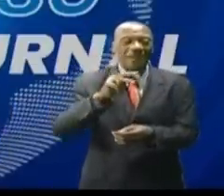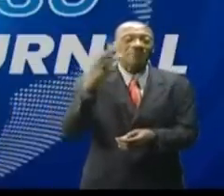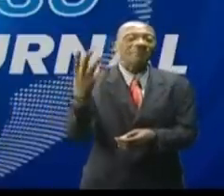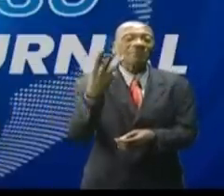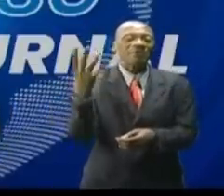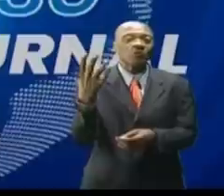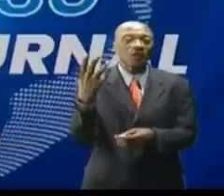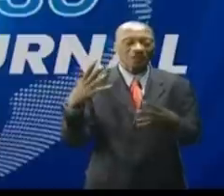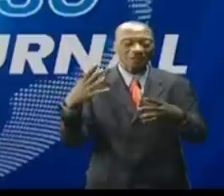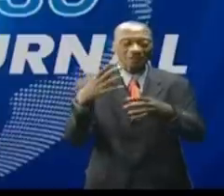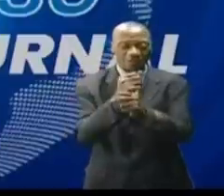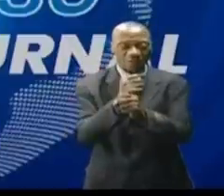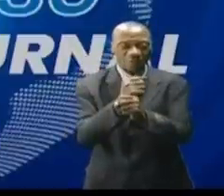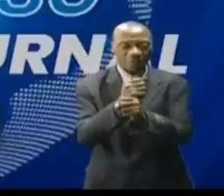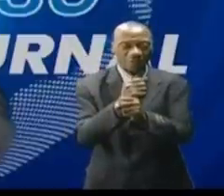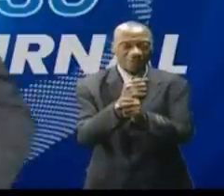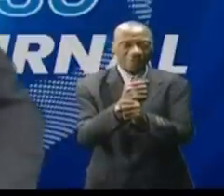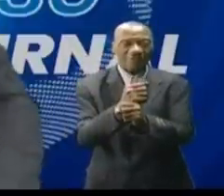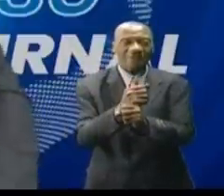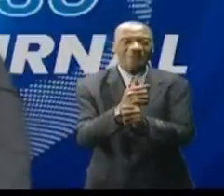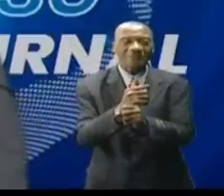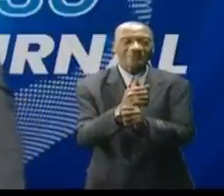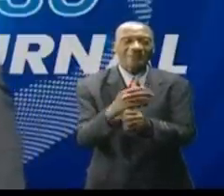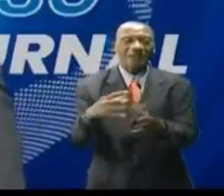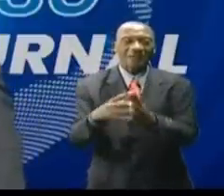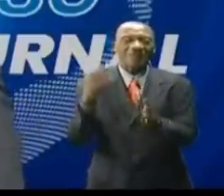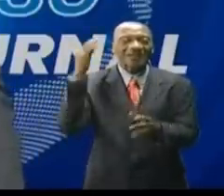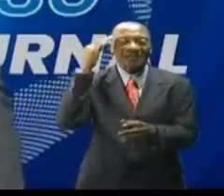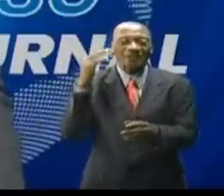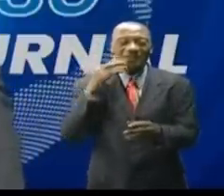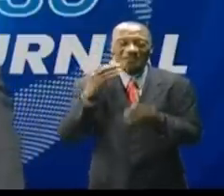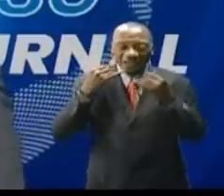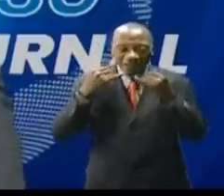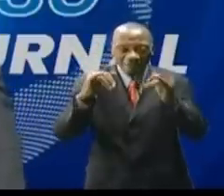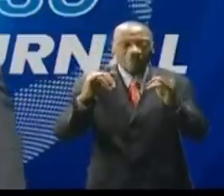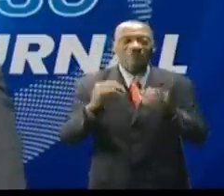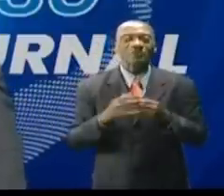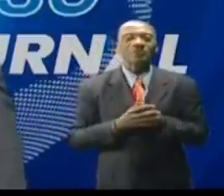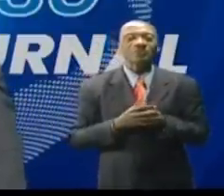ce sujet le porte-parole du gouvernement en rapport avec cette